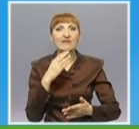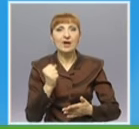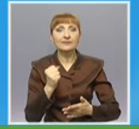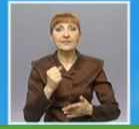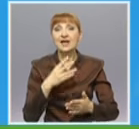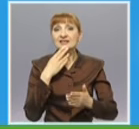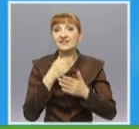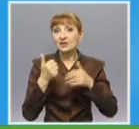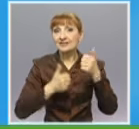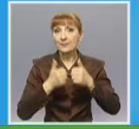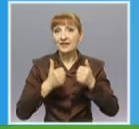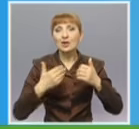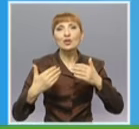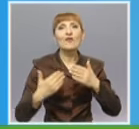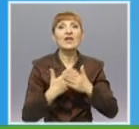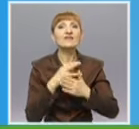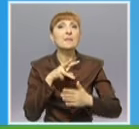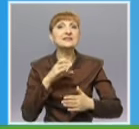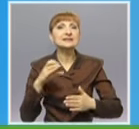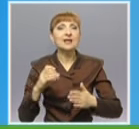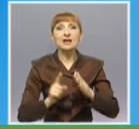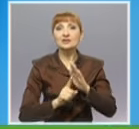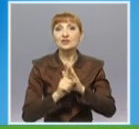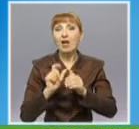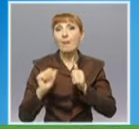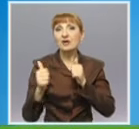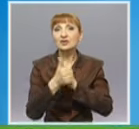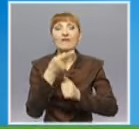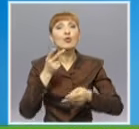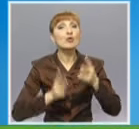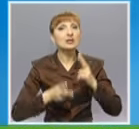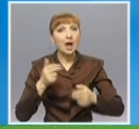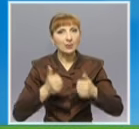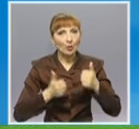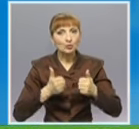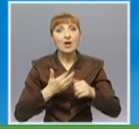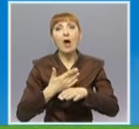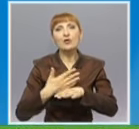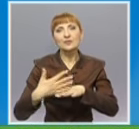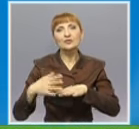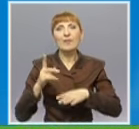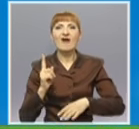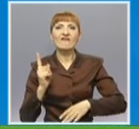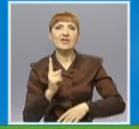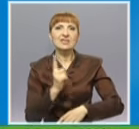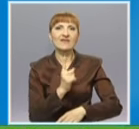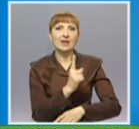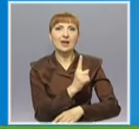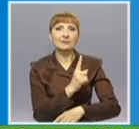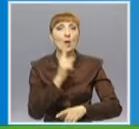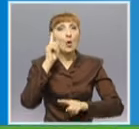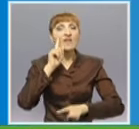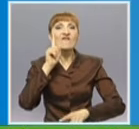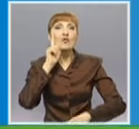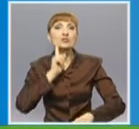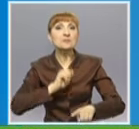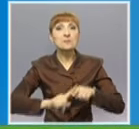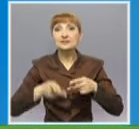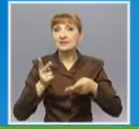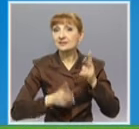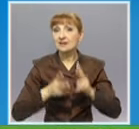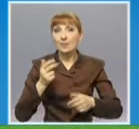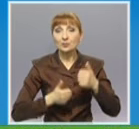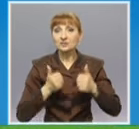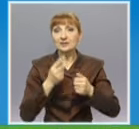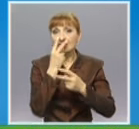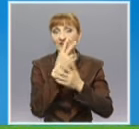Вандышева. Своих соперниц новоявленная мисс сначала обошла в кулинарном конкурсе, а потом в дефиле. Умение вкусно и быстро стряпать